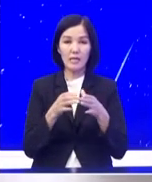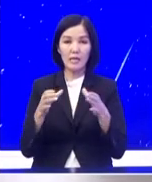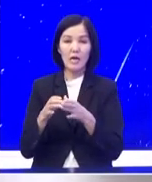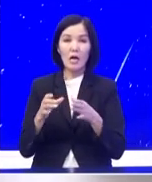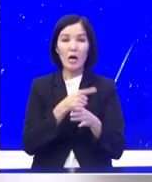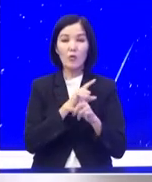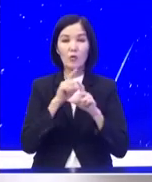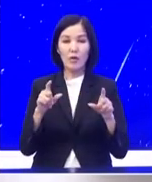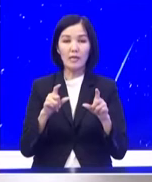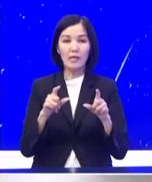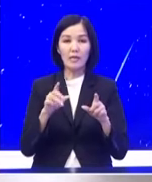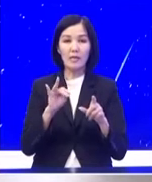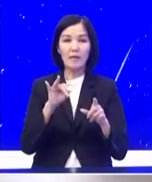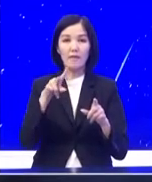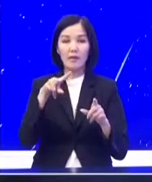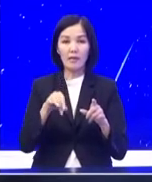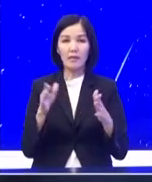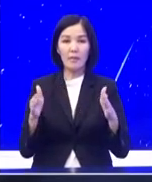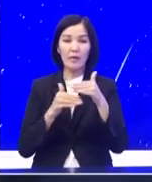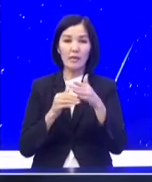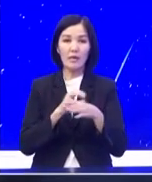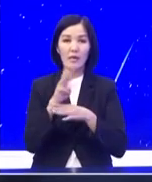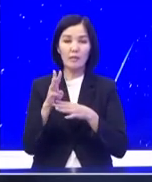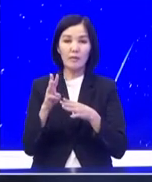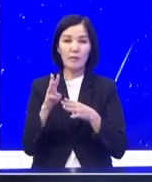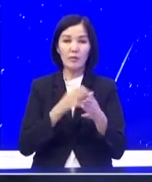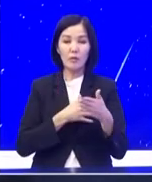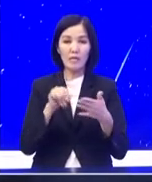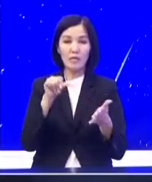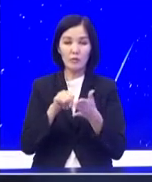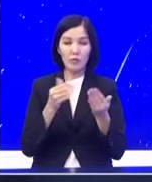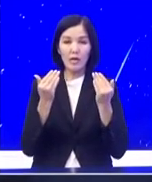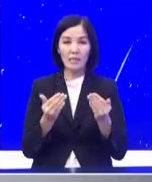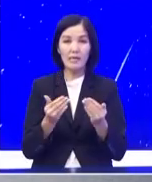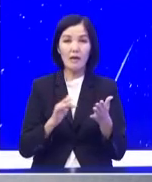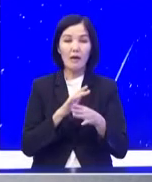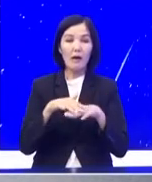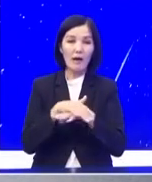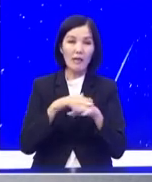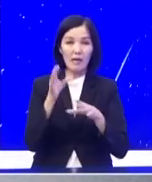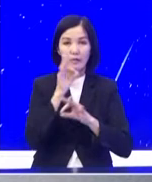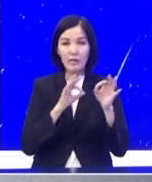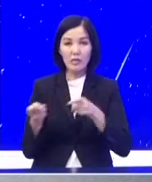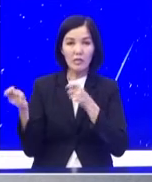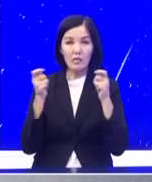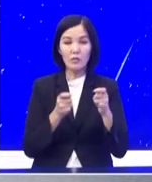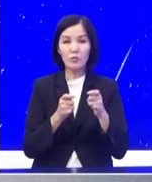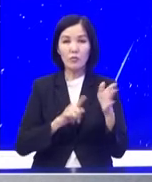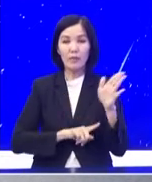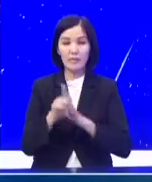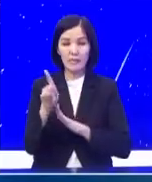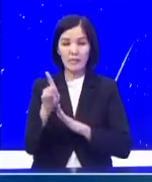ауруханаларды өкпеге жасанды тыныс беру аппараттарымен қамтамасыз етуге атсалысуда. Сонымен қатар халыққа дәрі-дәрмек жеткізу ісінде қолға